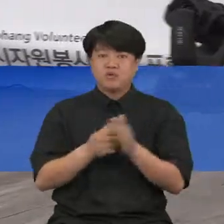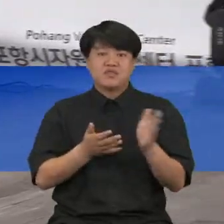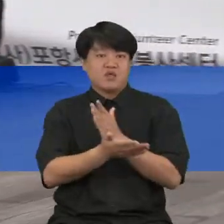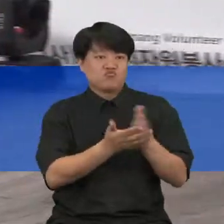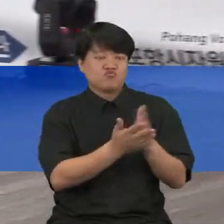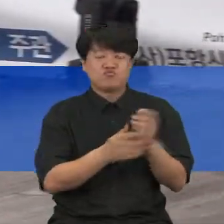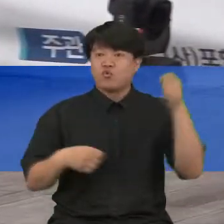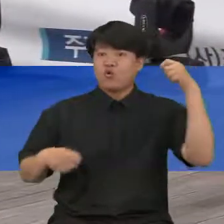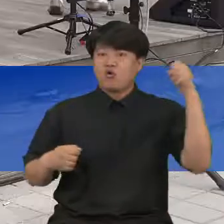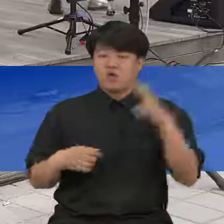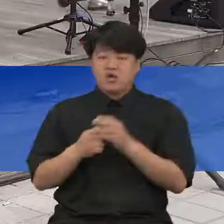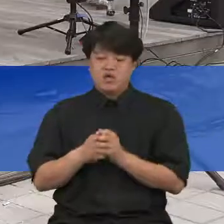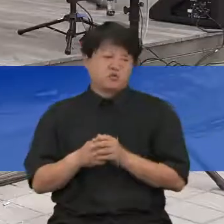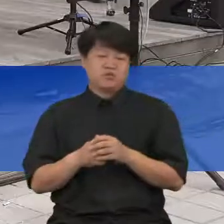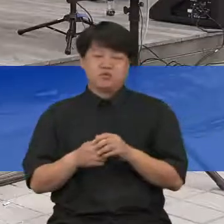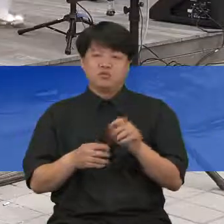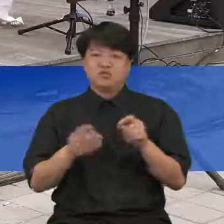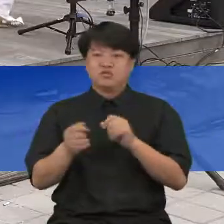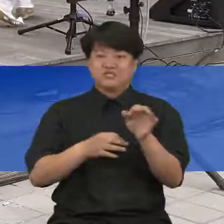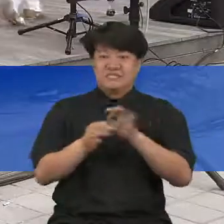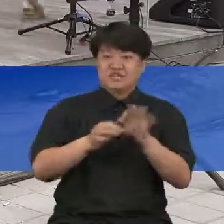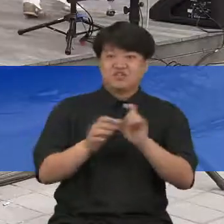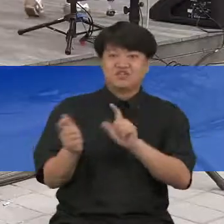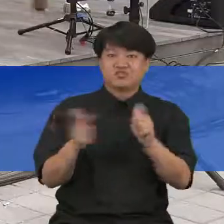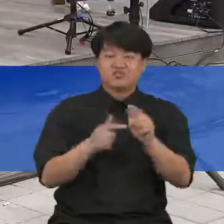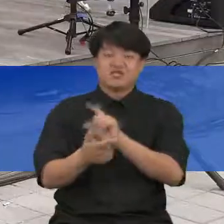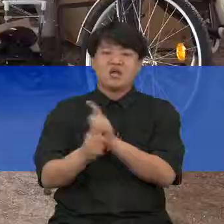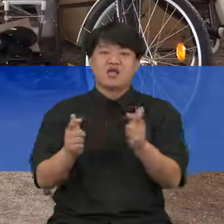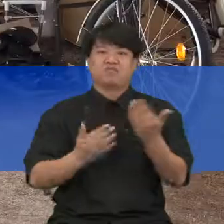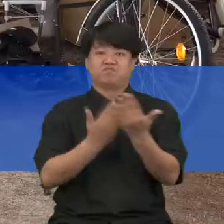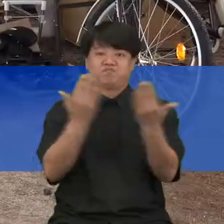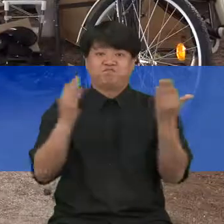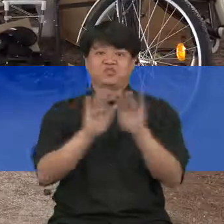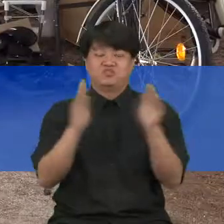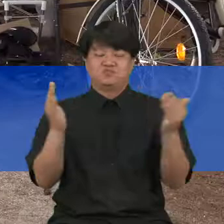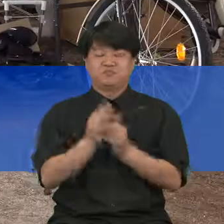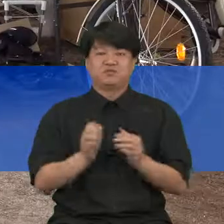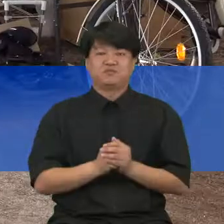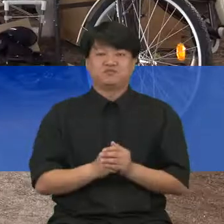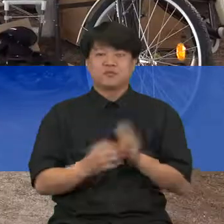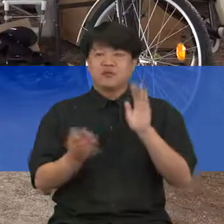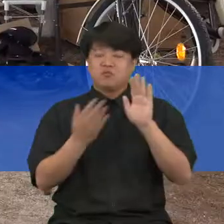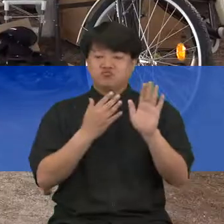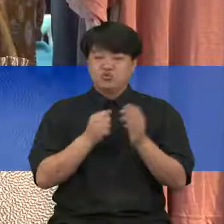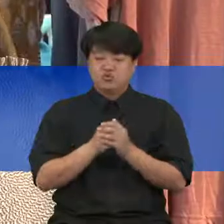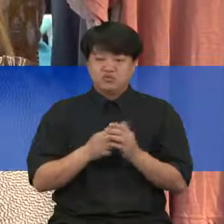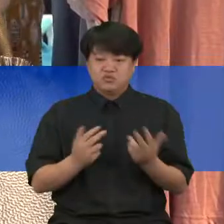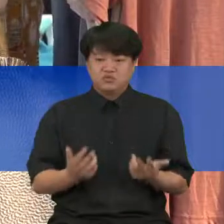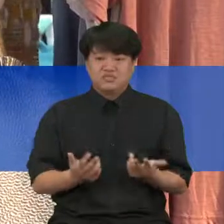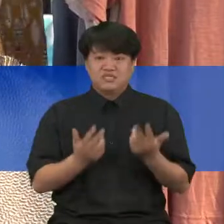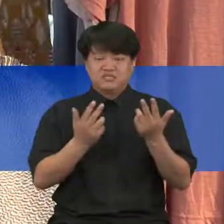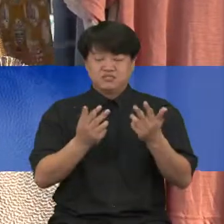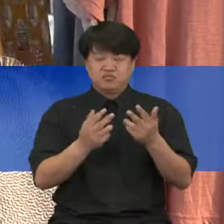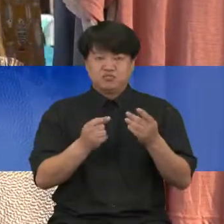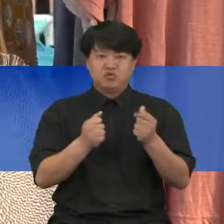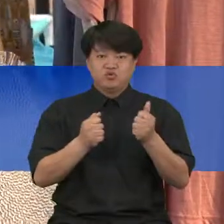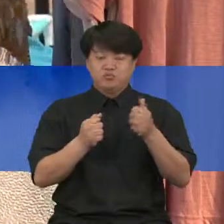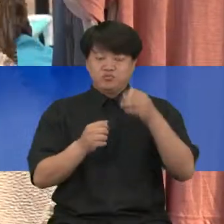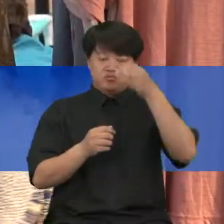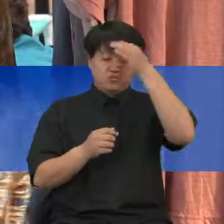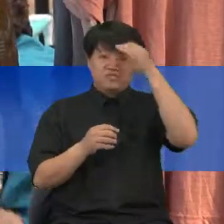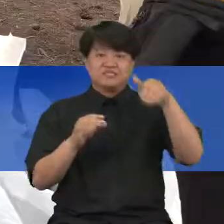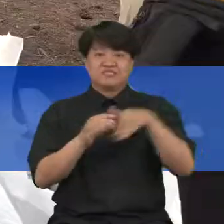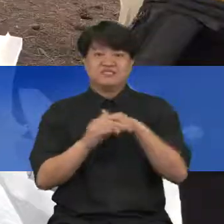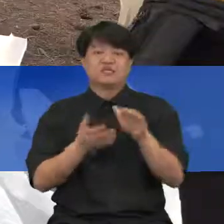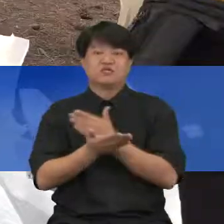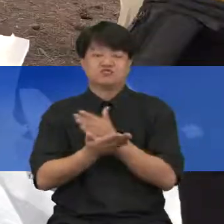단체에 재능나눔 공연과 함께 프리마켓 장터 등 다양한 부스 를 운영했습니다 포항시는 자원봉사자 재능